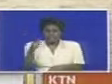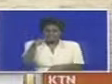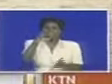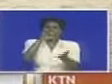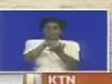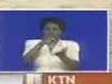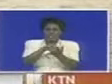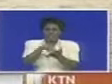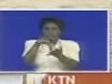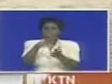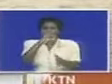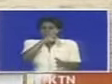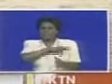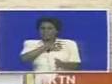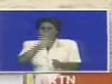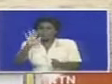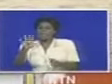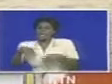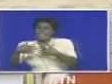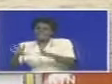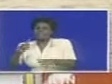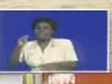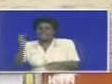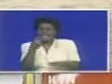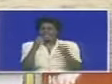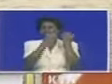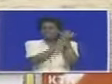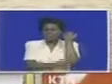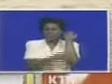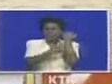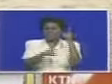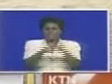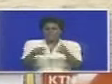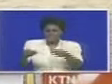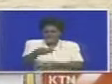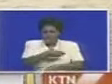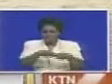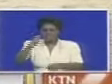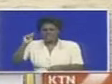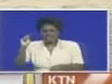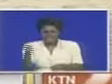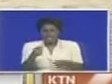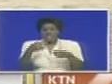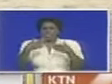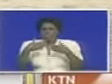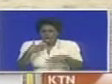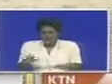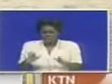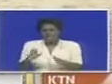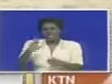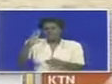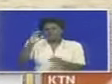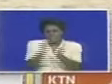ambayo imewanufaisha ikiwaacha wavuvi wa Kenya maskini na uchumi wa Kenya ukikosa bilioni